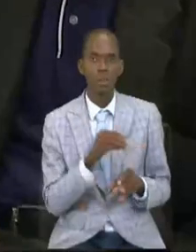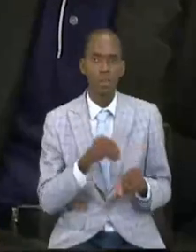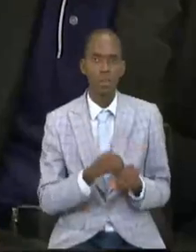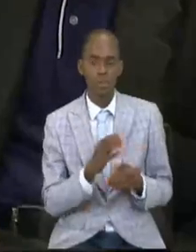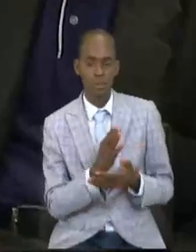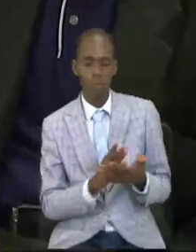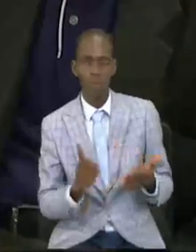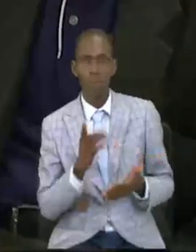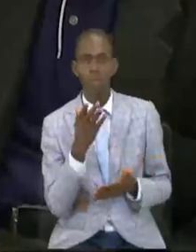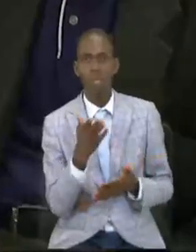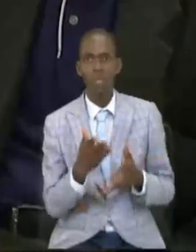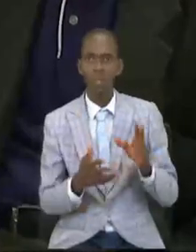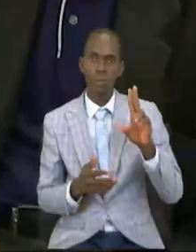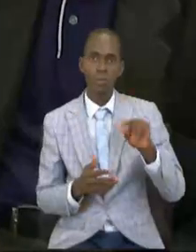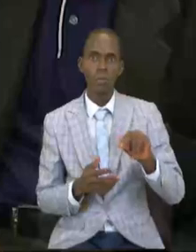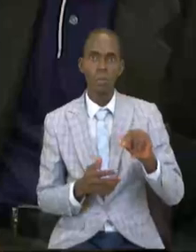n'est-ce pas?